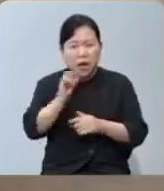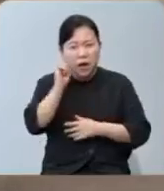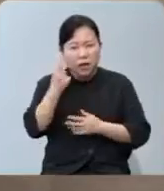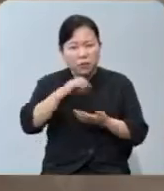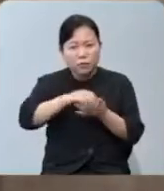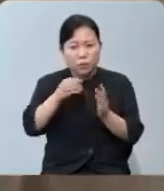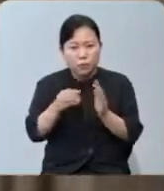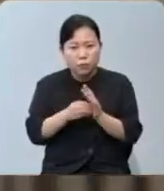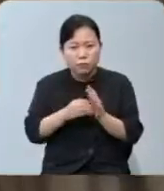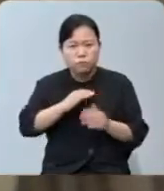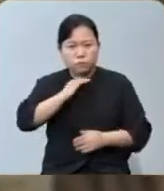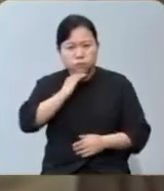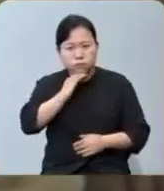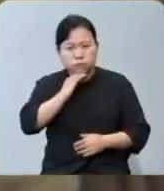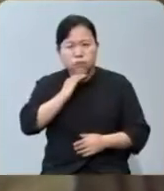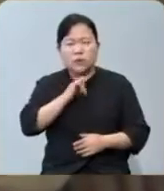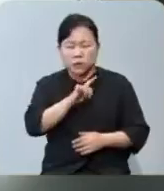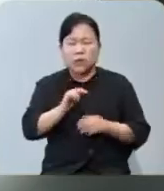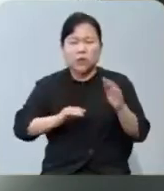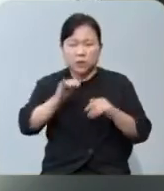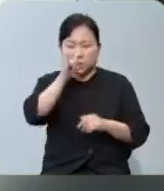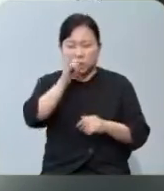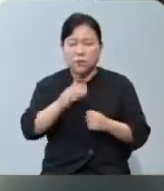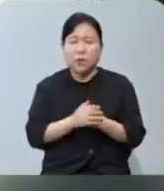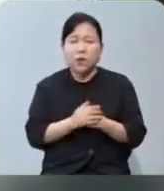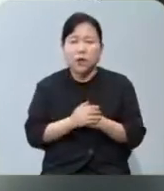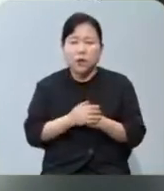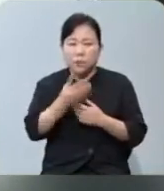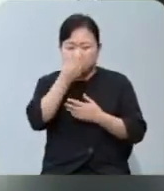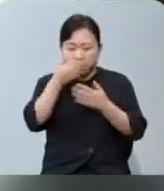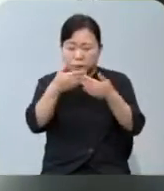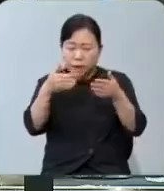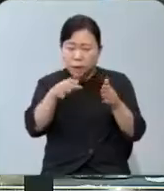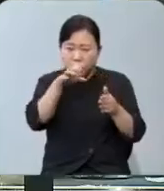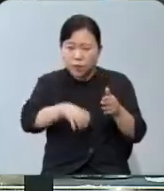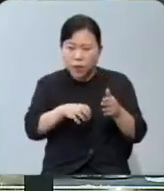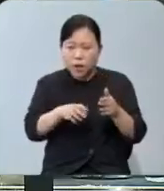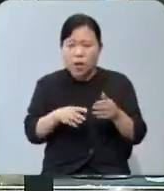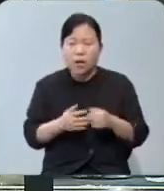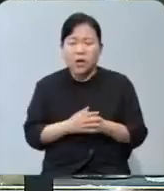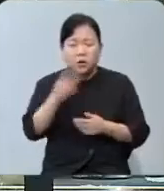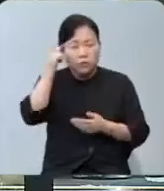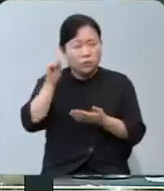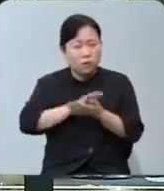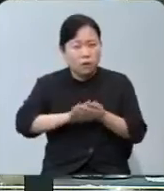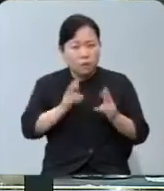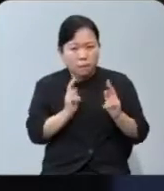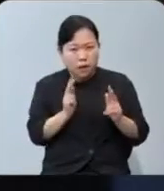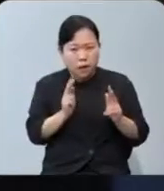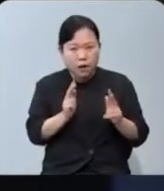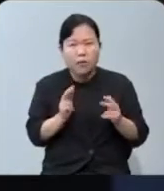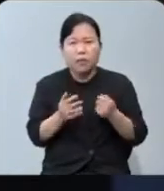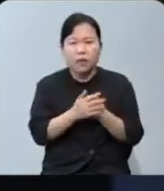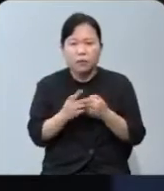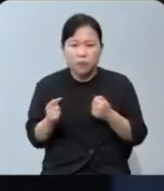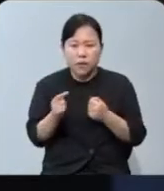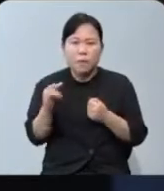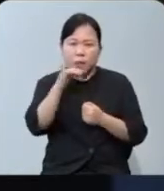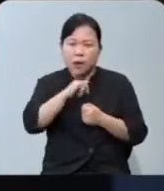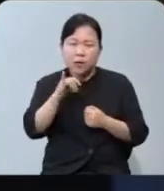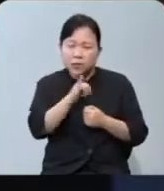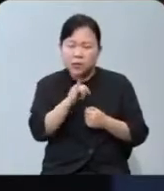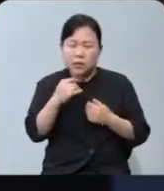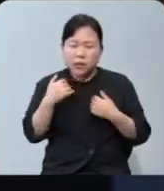공백이 벌어지는 점이 고민입니다 밀폐 공간에서 맹방 기 사용이 말아 줘 변이 바이러스의 더욱 취약한